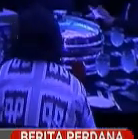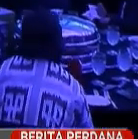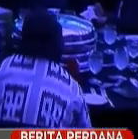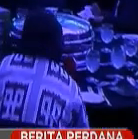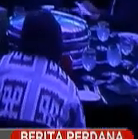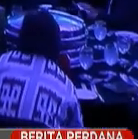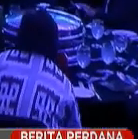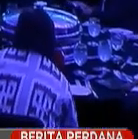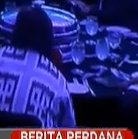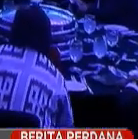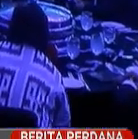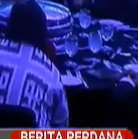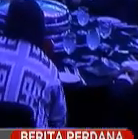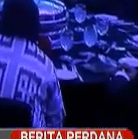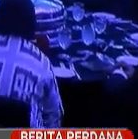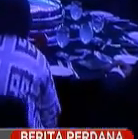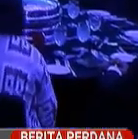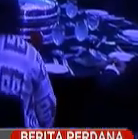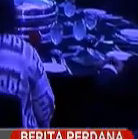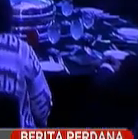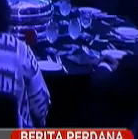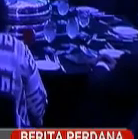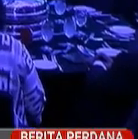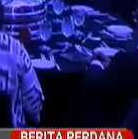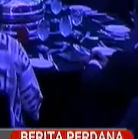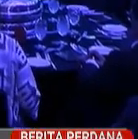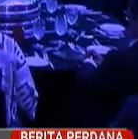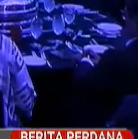Itulah ucapan yang disampaikan